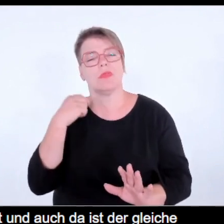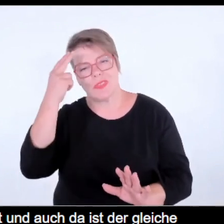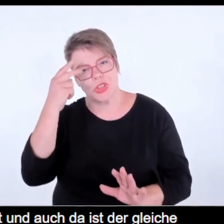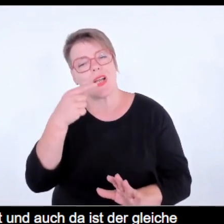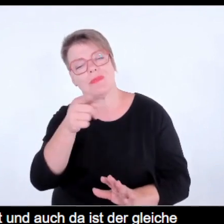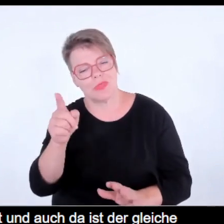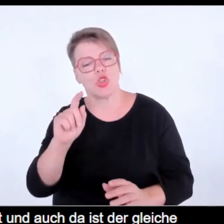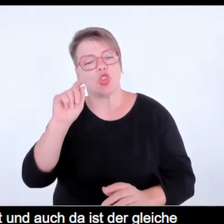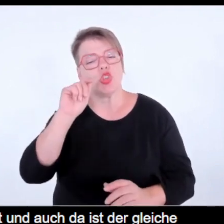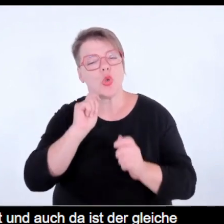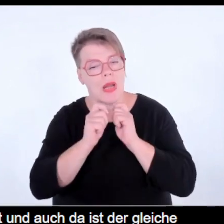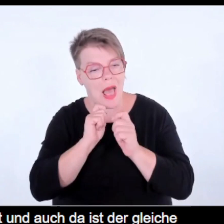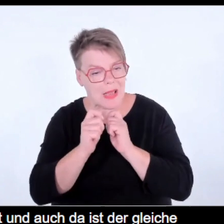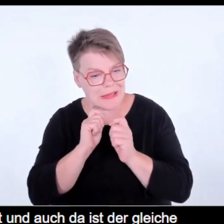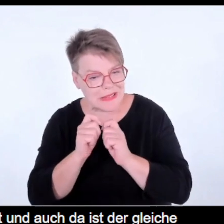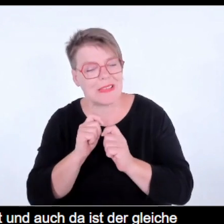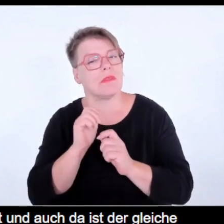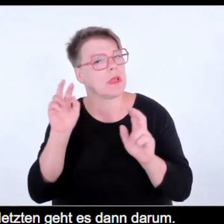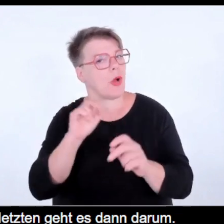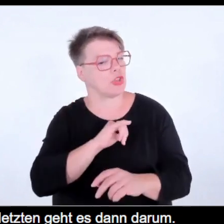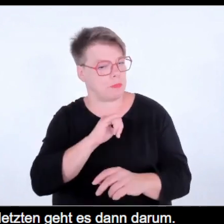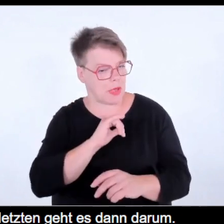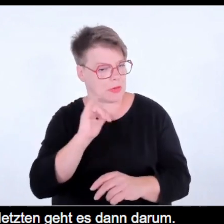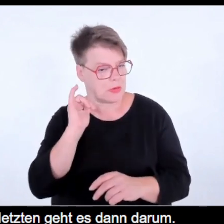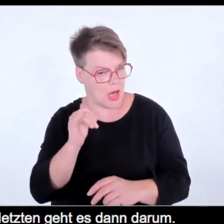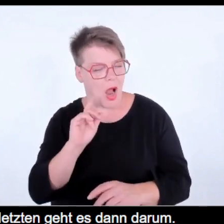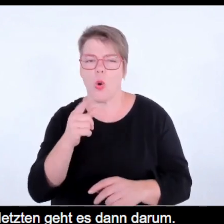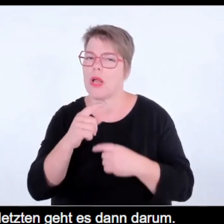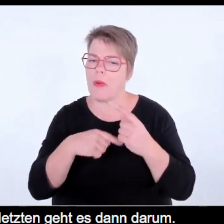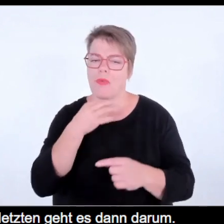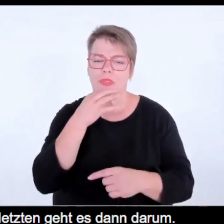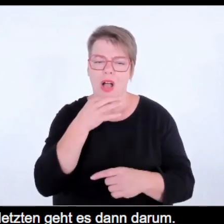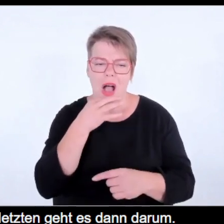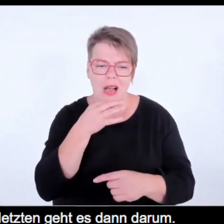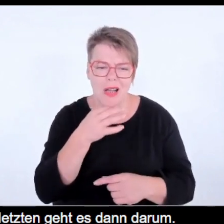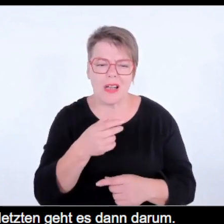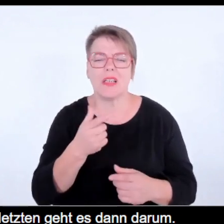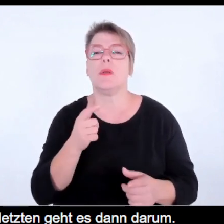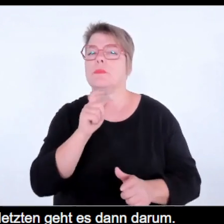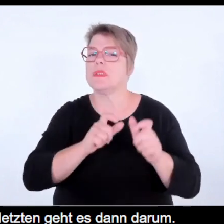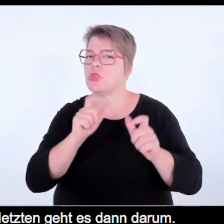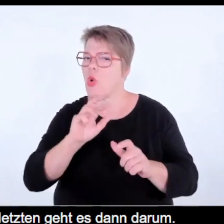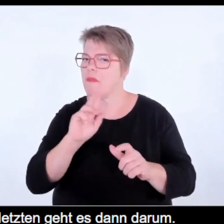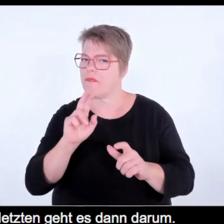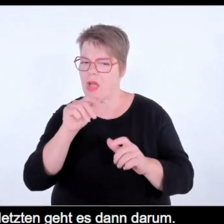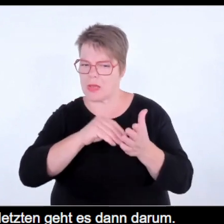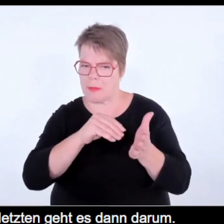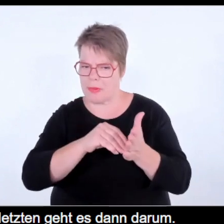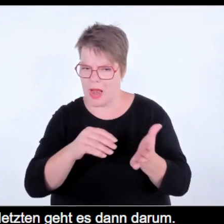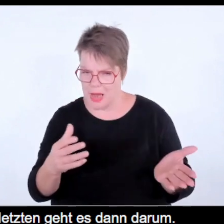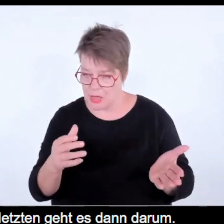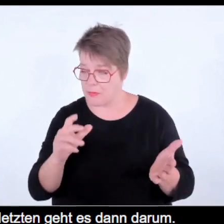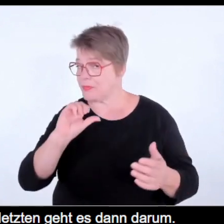Und immer auch die Frage ist, wie ist die personelle Aufstellung. Aber in erster Linie, das will ich auch nochmal